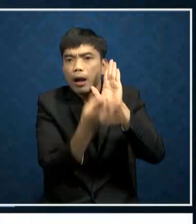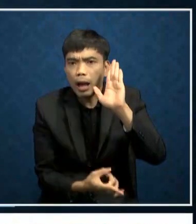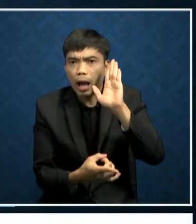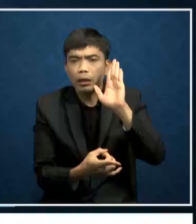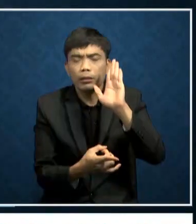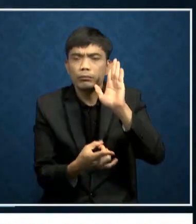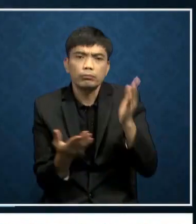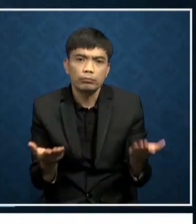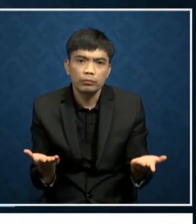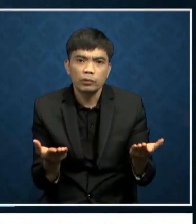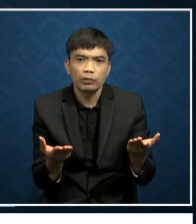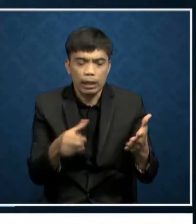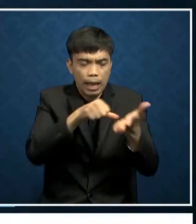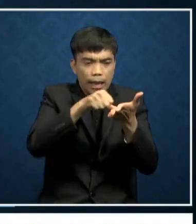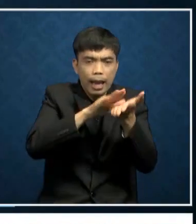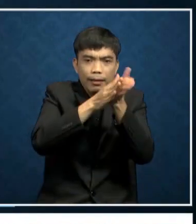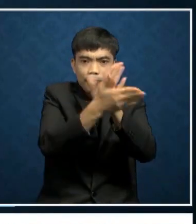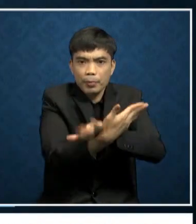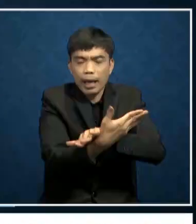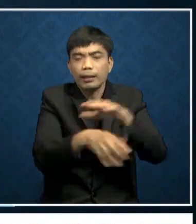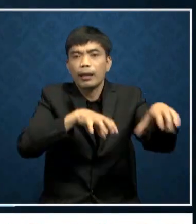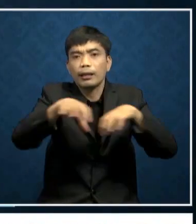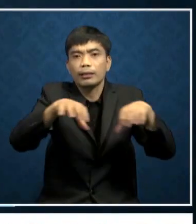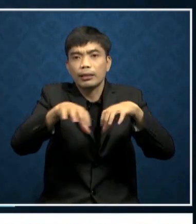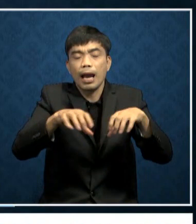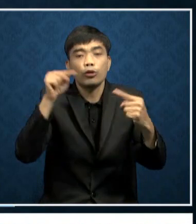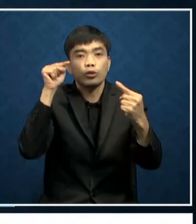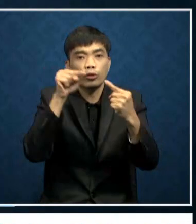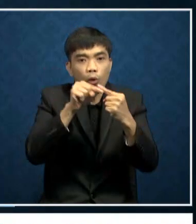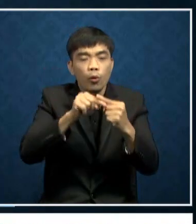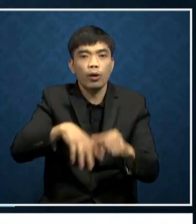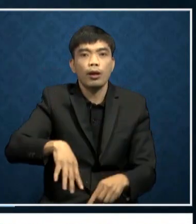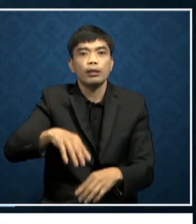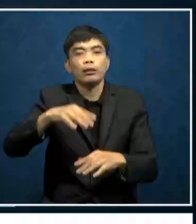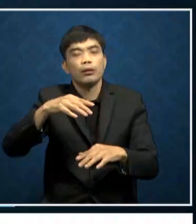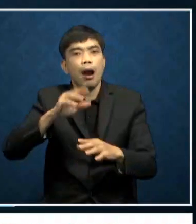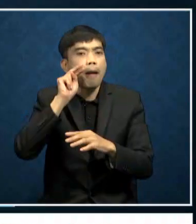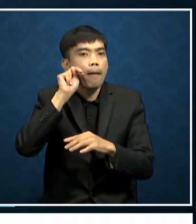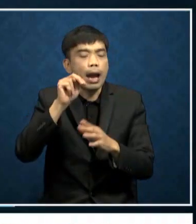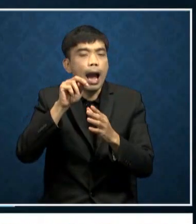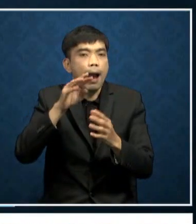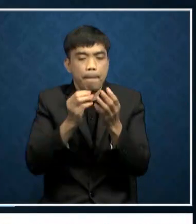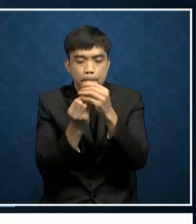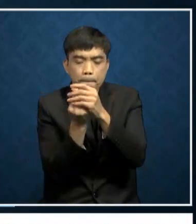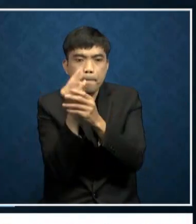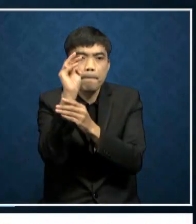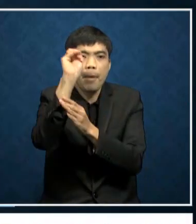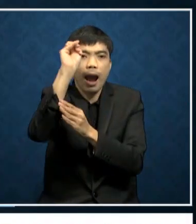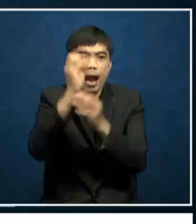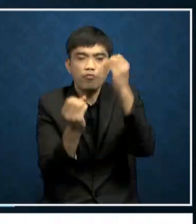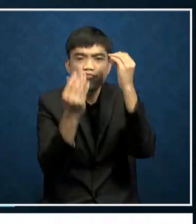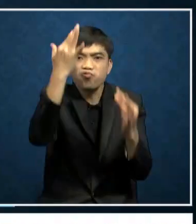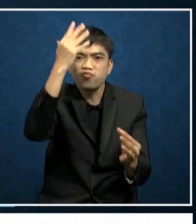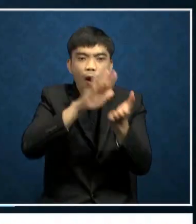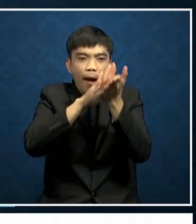ประเด็นปฏิรูปที่ 9ระบบการบริหารจัดการเชื้อเพลืองชีวมวลไม้โตเร็วสำหรับไฟฟ้าชีวมวลแผนการ